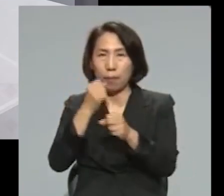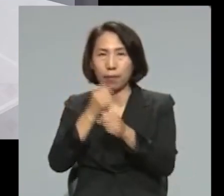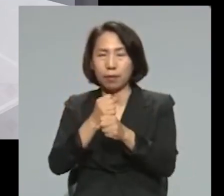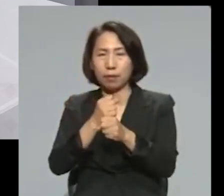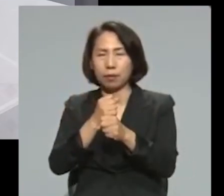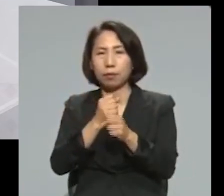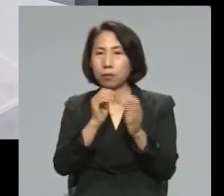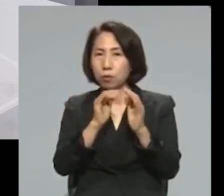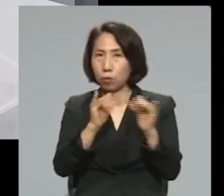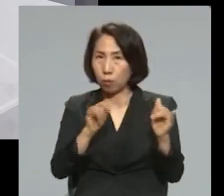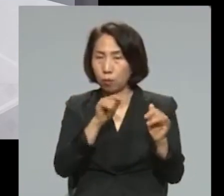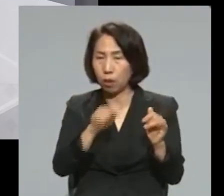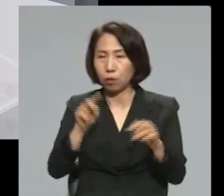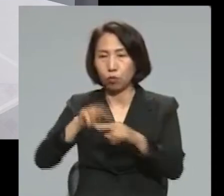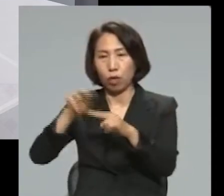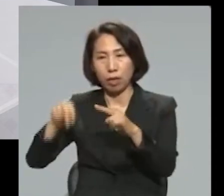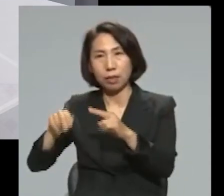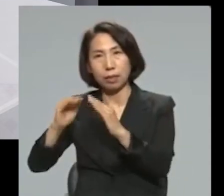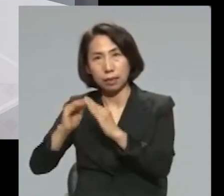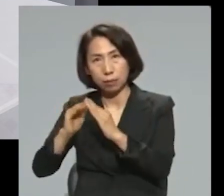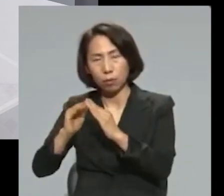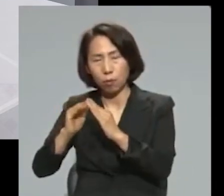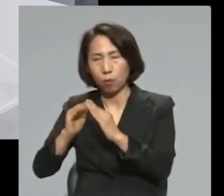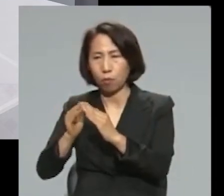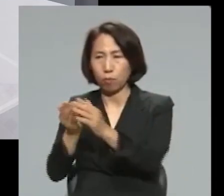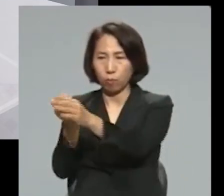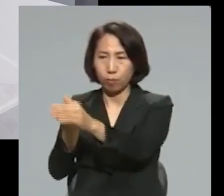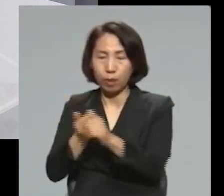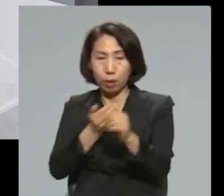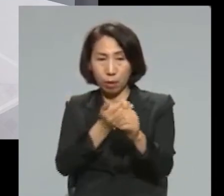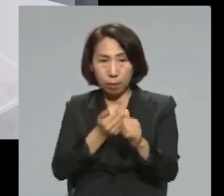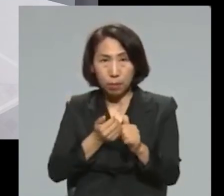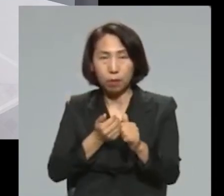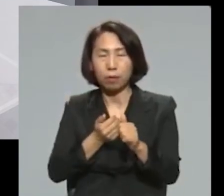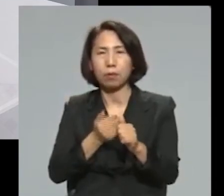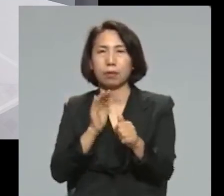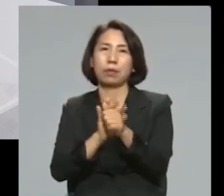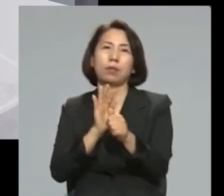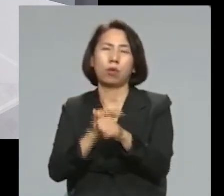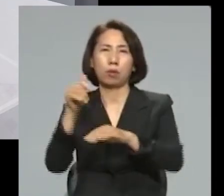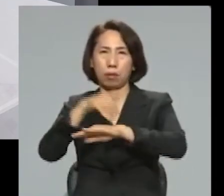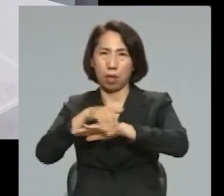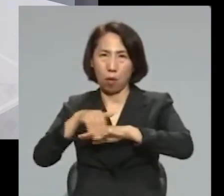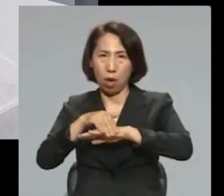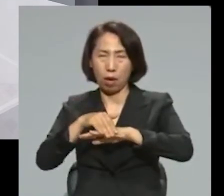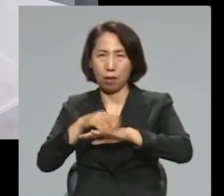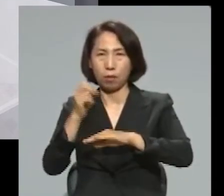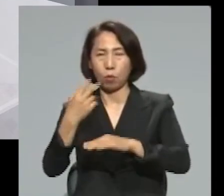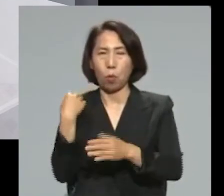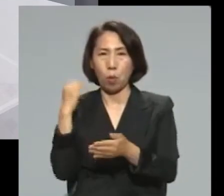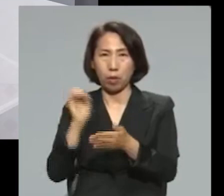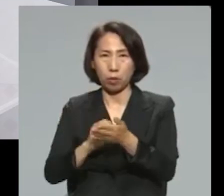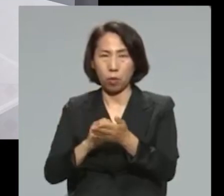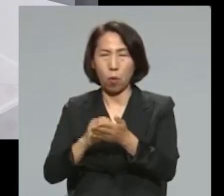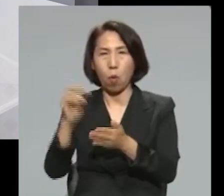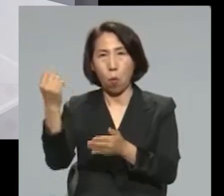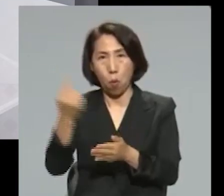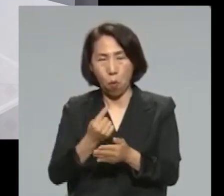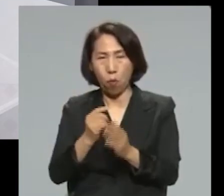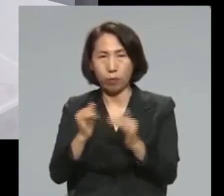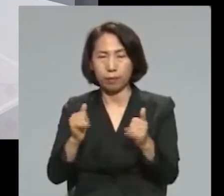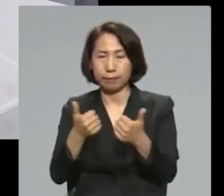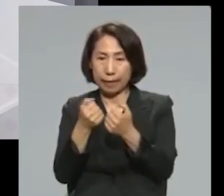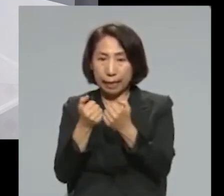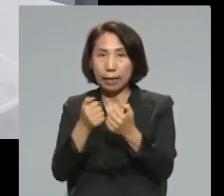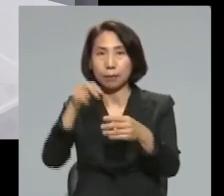겨냥해 다양하고 획기적인 지원 정책을 개발 운영하겠으며 이동 귀농 귀촌 상담소의 운영을